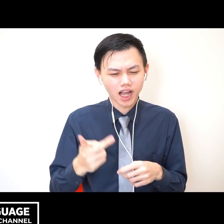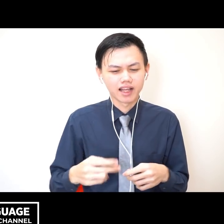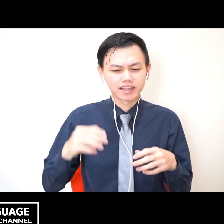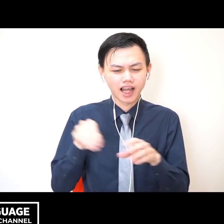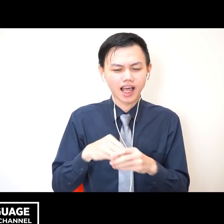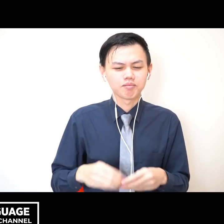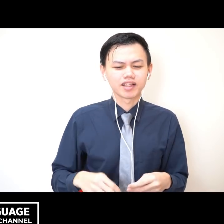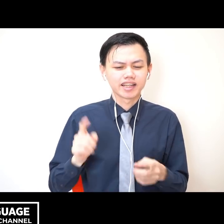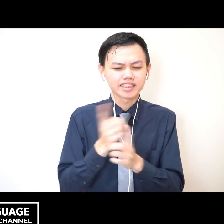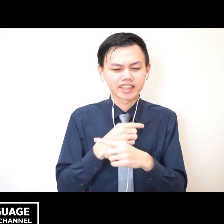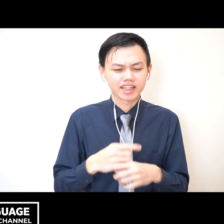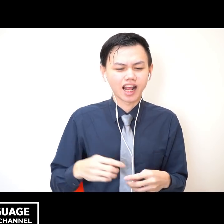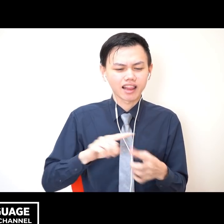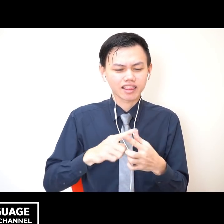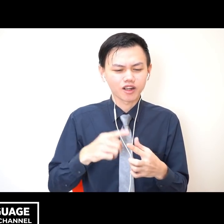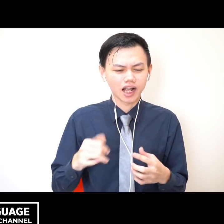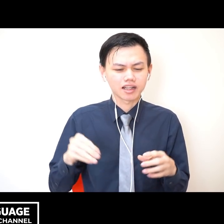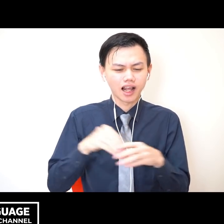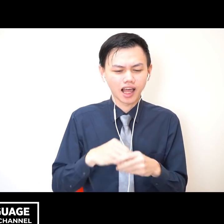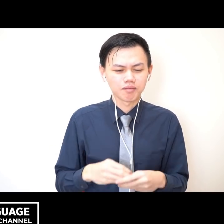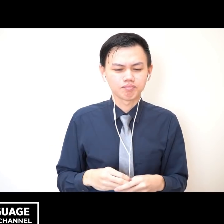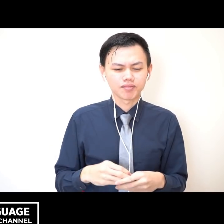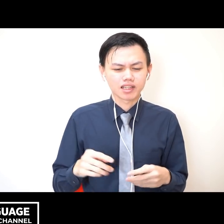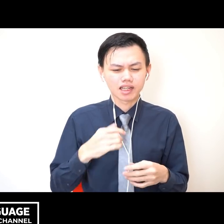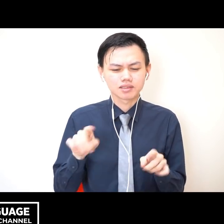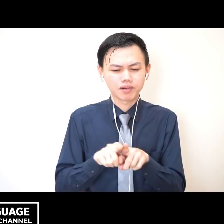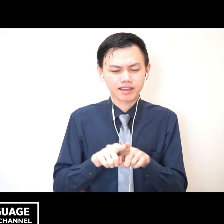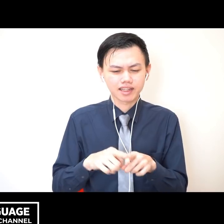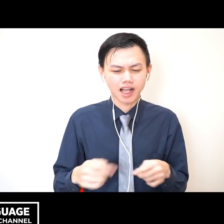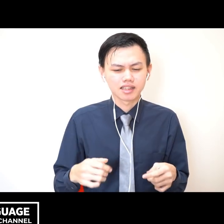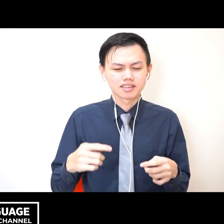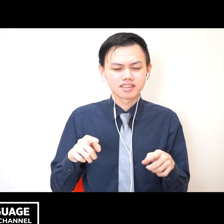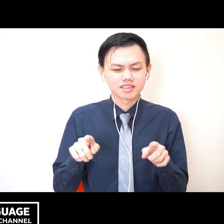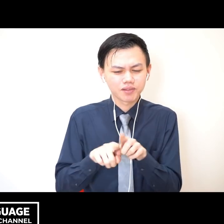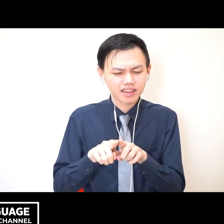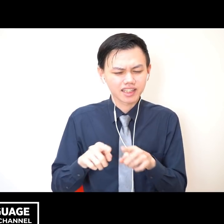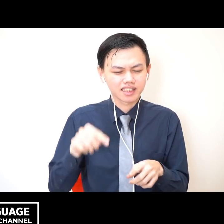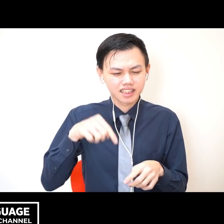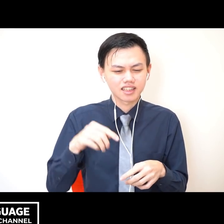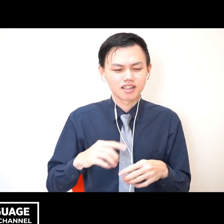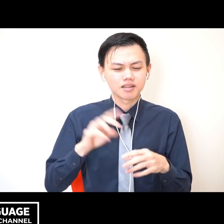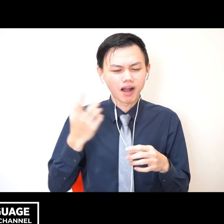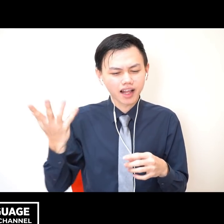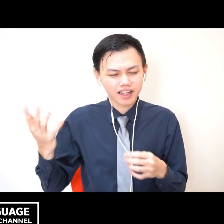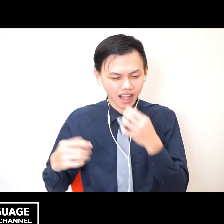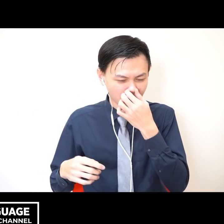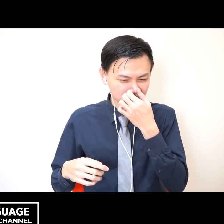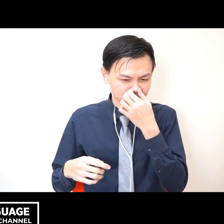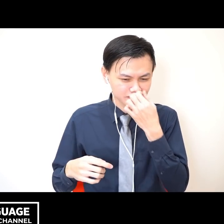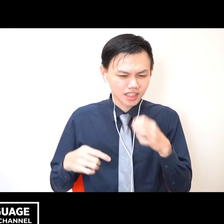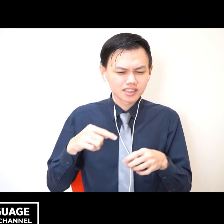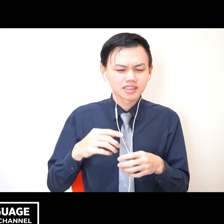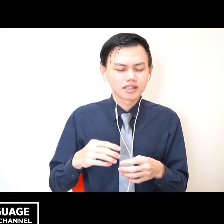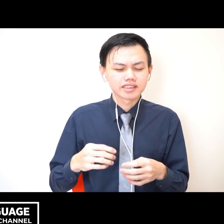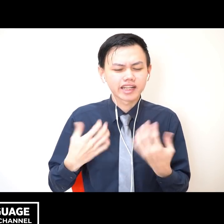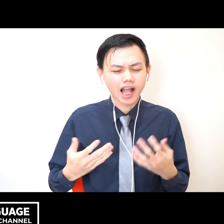ini. Apalagi di saat seperti ini di mana dunia sedang penuh dengan kekhawatiran dan ketidakpastian, mereka